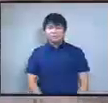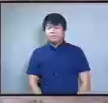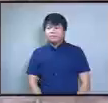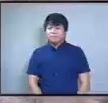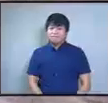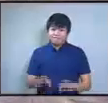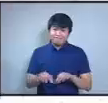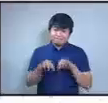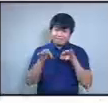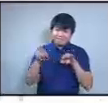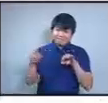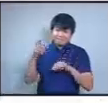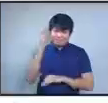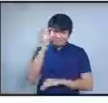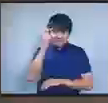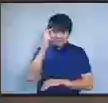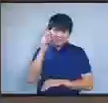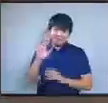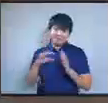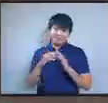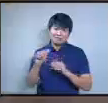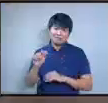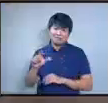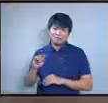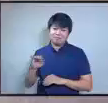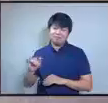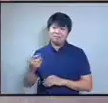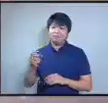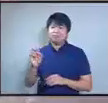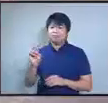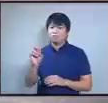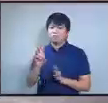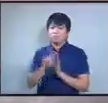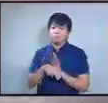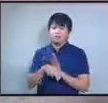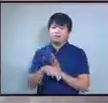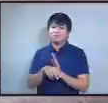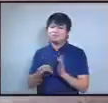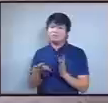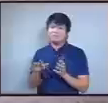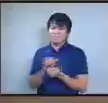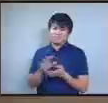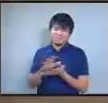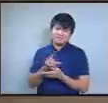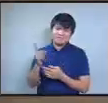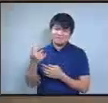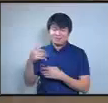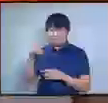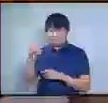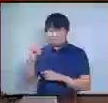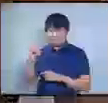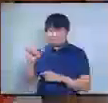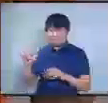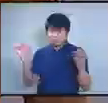Baha ang eksena dito sa Legazpi City, Albay. Matapos ang 12 oras na pananalasa ng bagyong Tisoy mula pakagabi, nagtumbahan ng